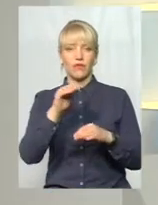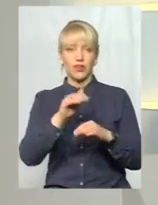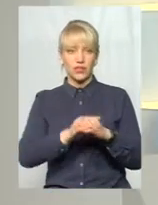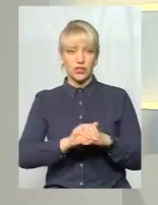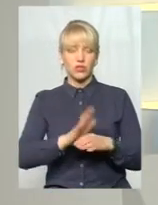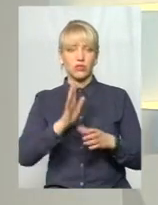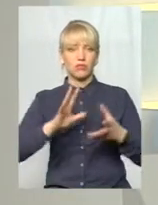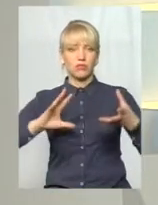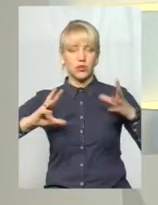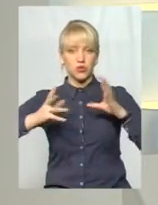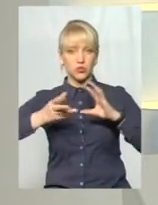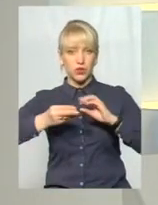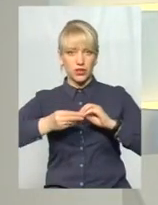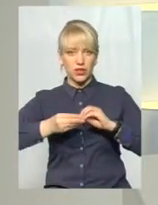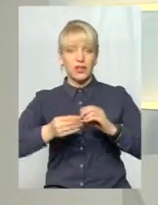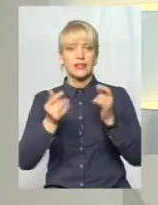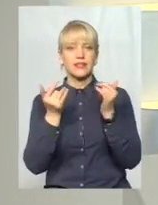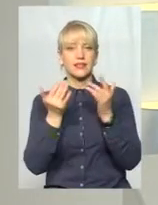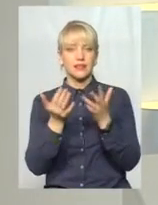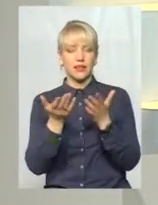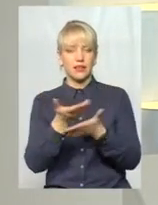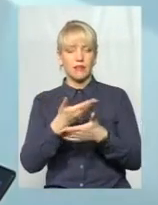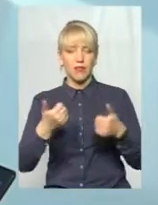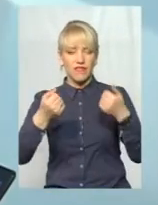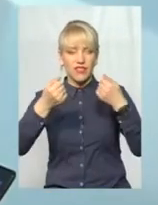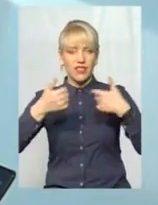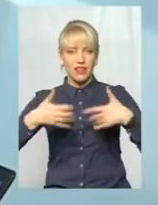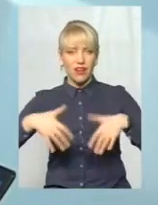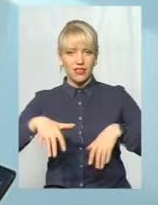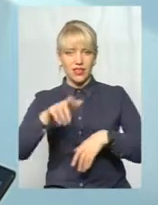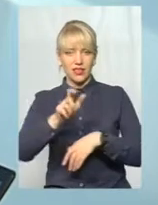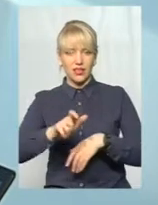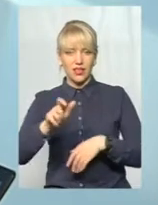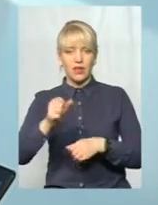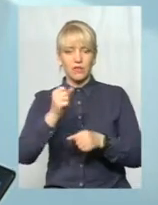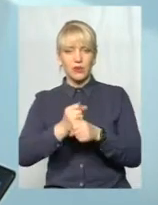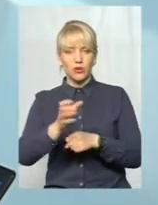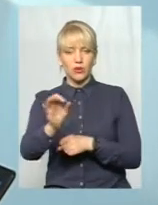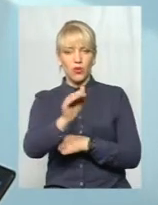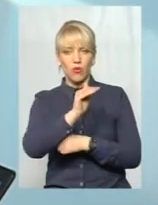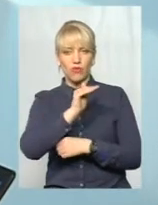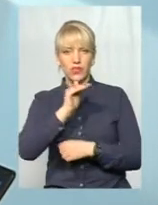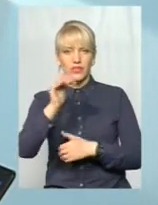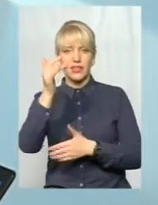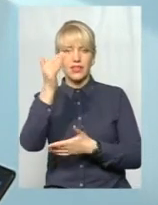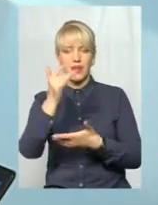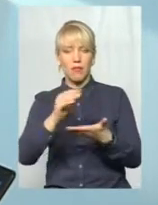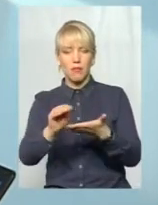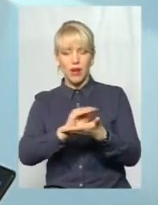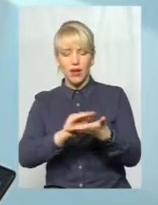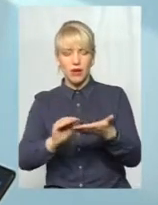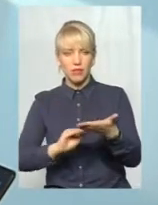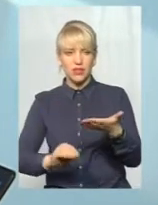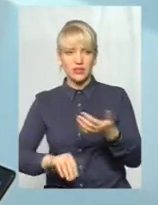підводити підсумки, скільки ми втратили. Робити офіційний перепис населення, що потрібно, визначатися